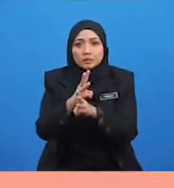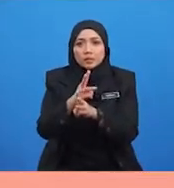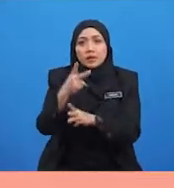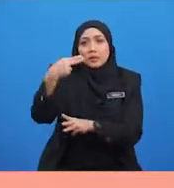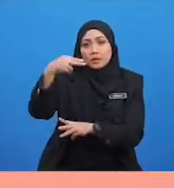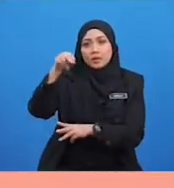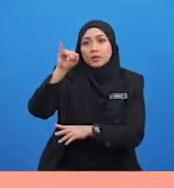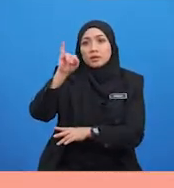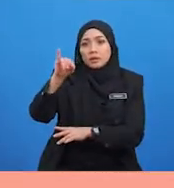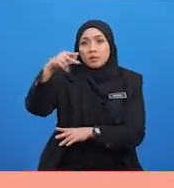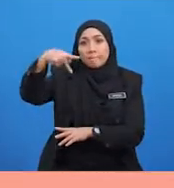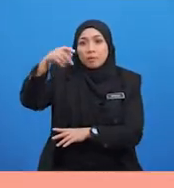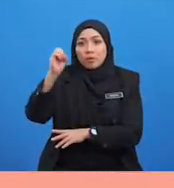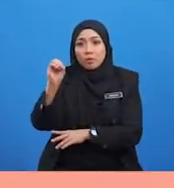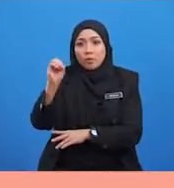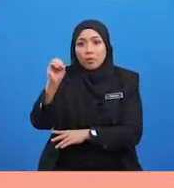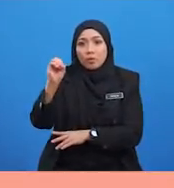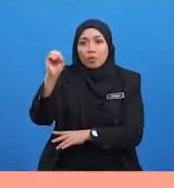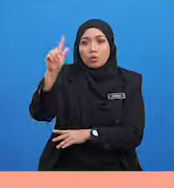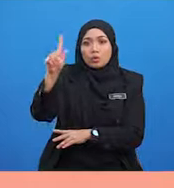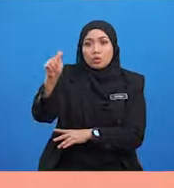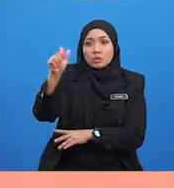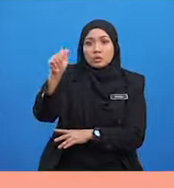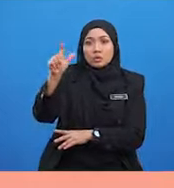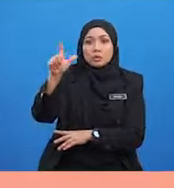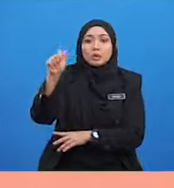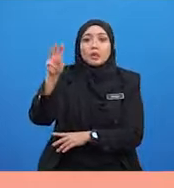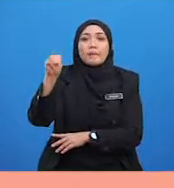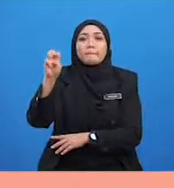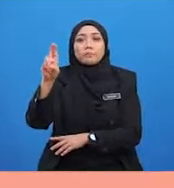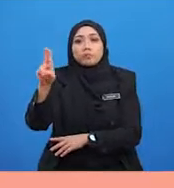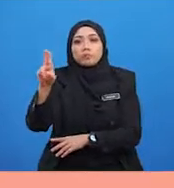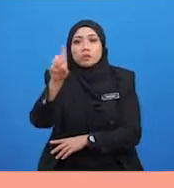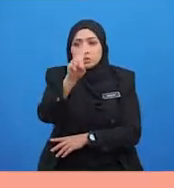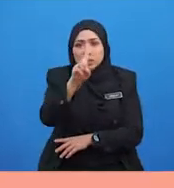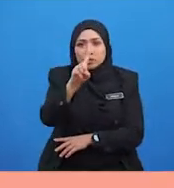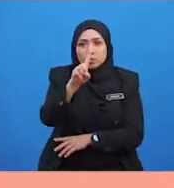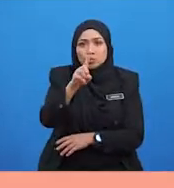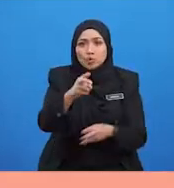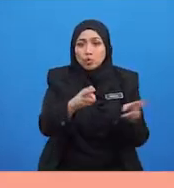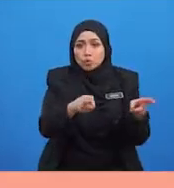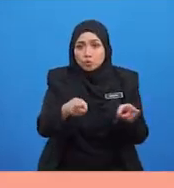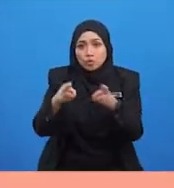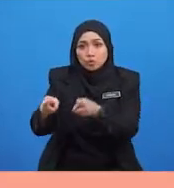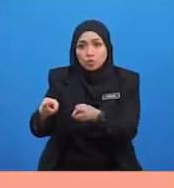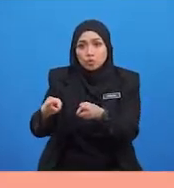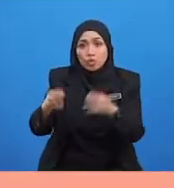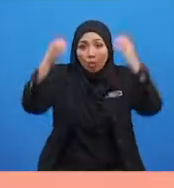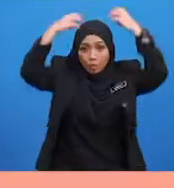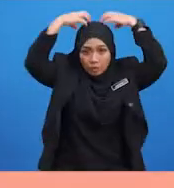badan dikawal oleh hipotalamus, satu struktur di otak yang